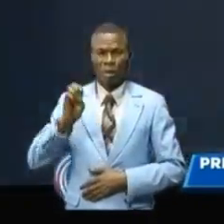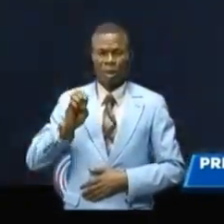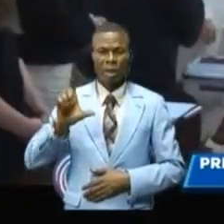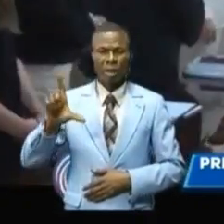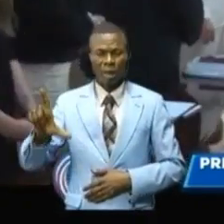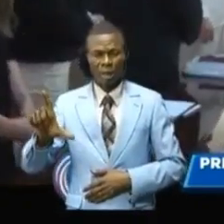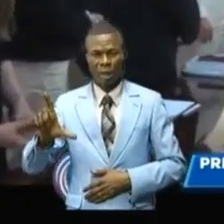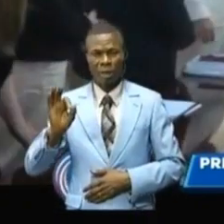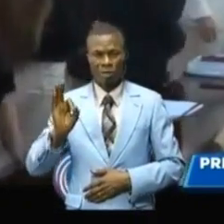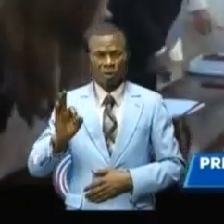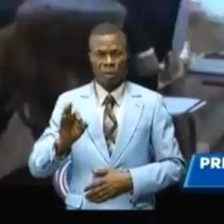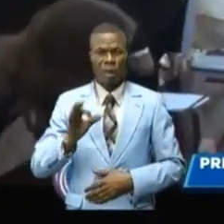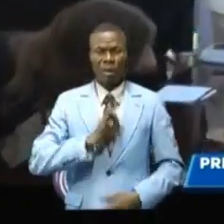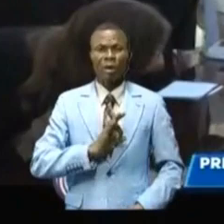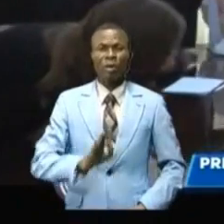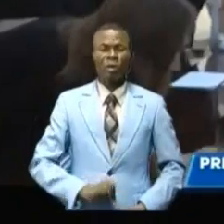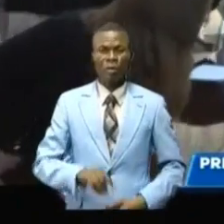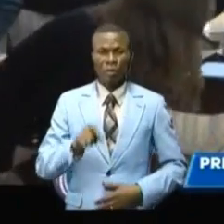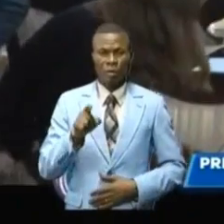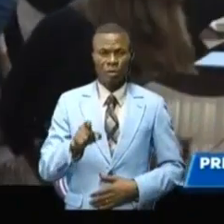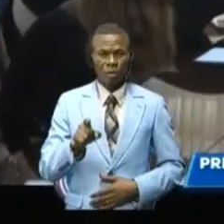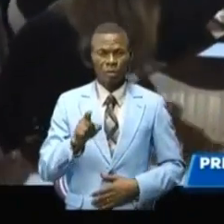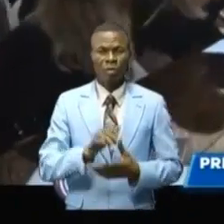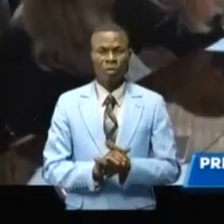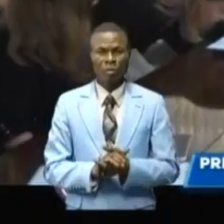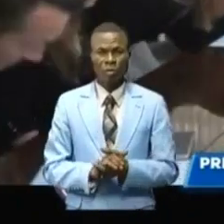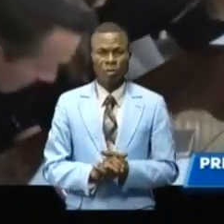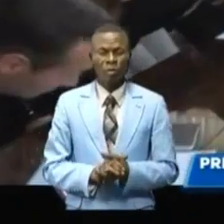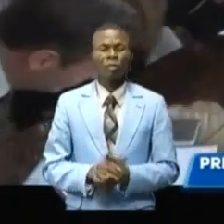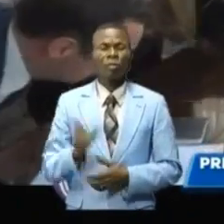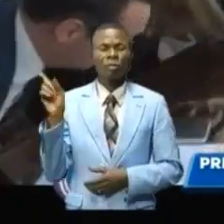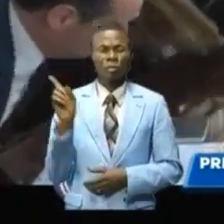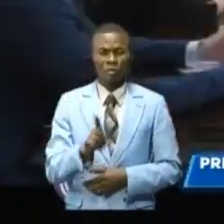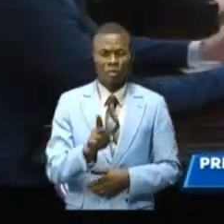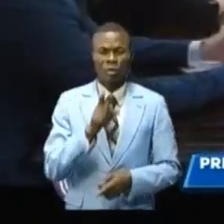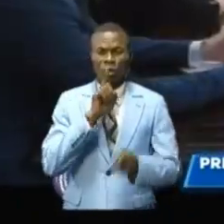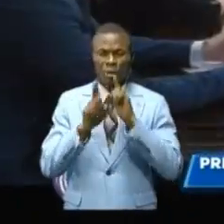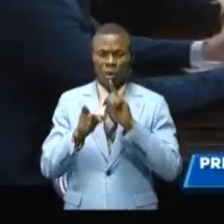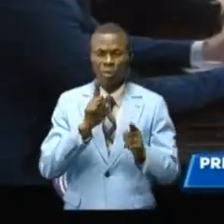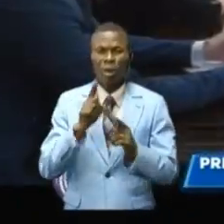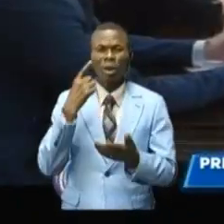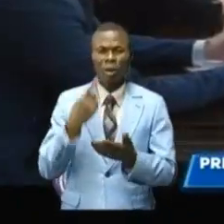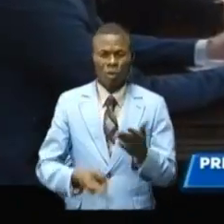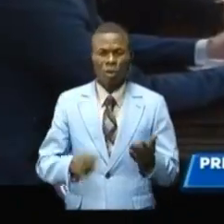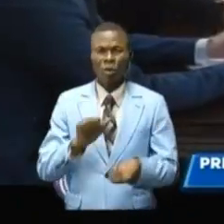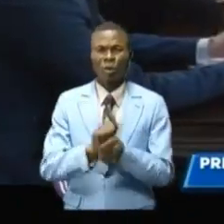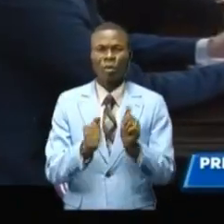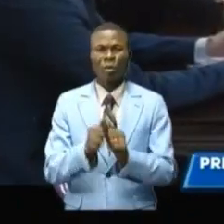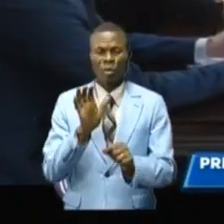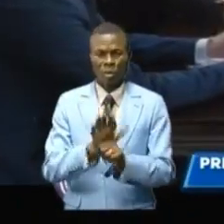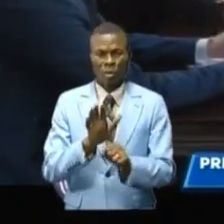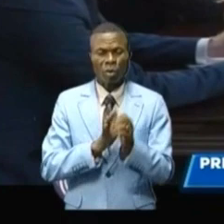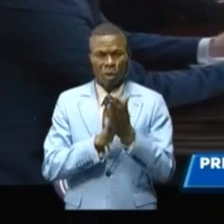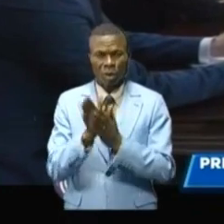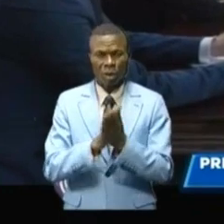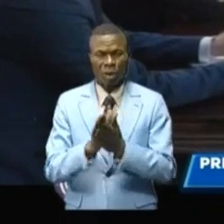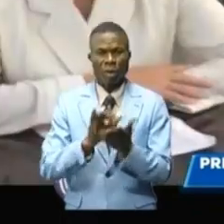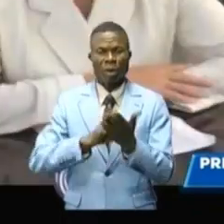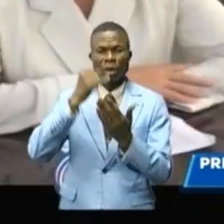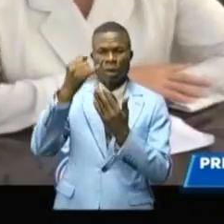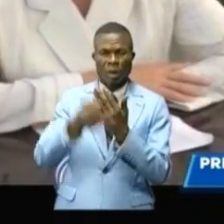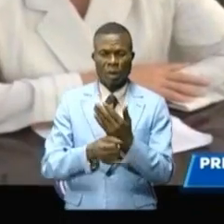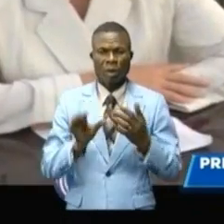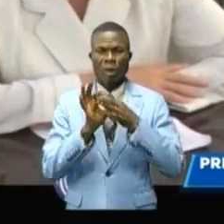Hoof. Félix-Antoine Tshisekedi Tshilombo et ses interlocuteurs ont échangé sur plusieurs sujets relatifs au projet de